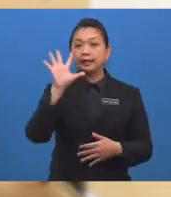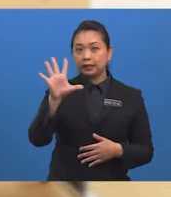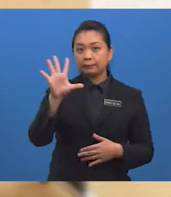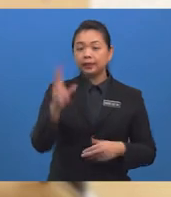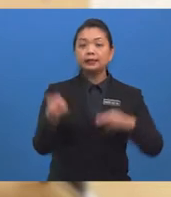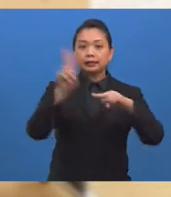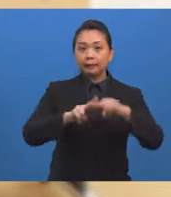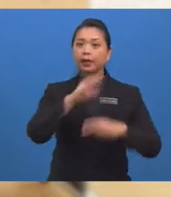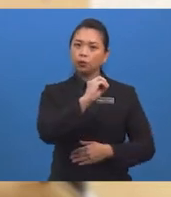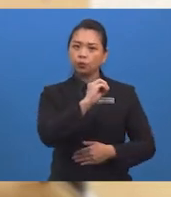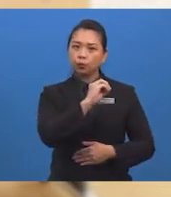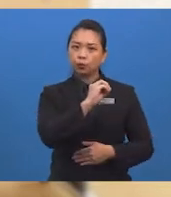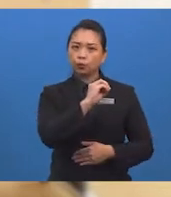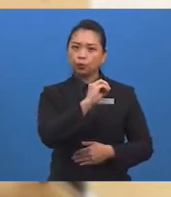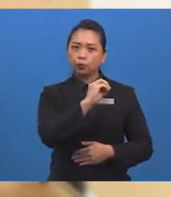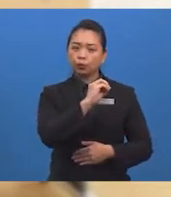5 tambah 0.